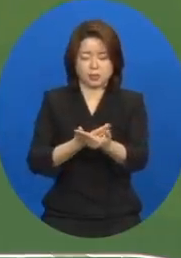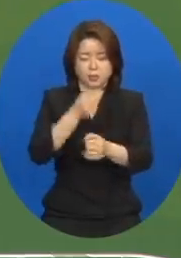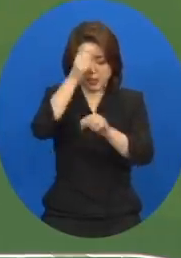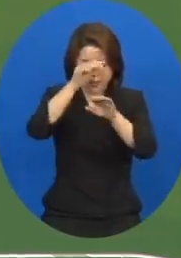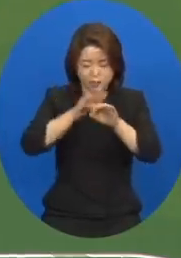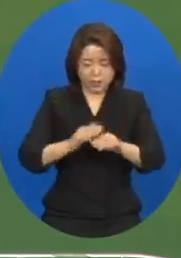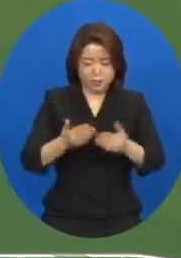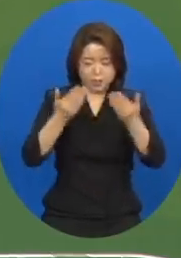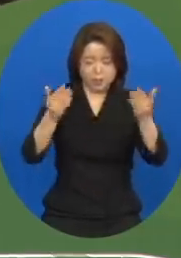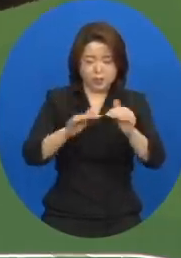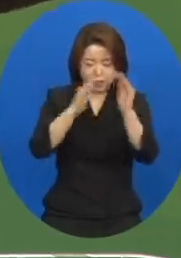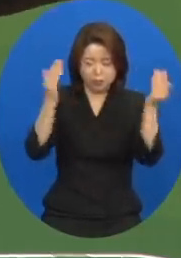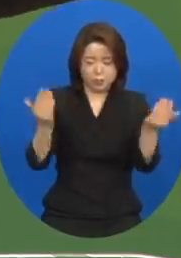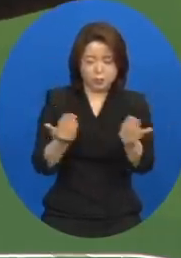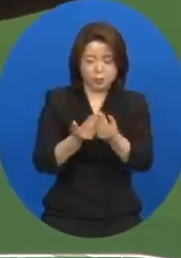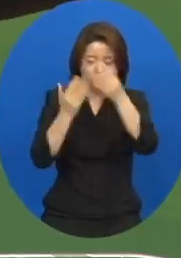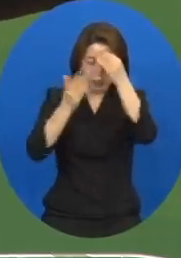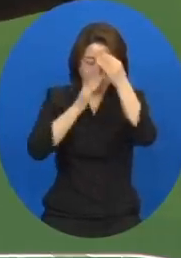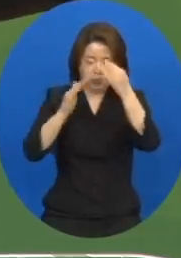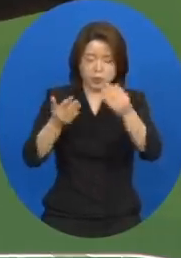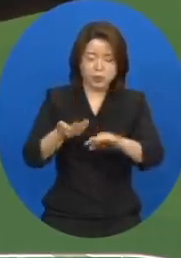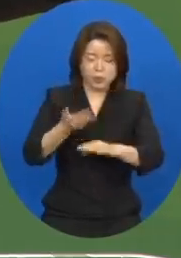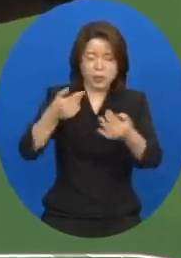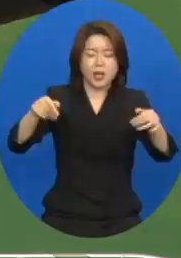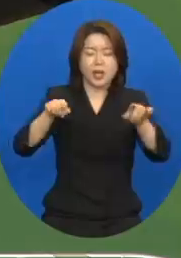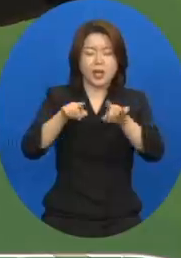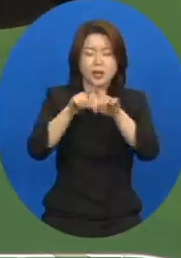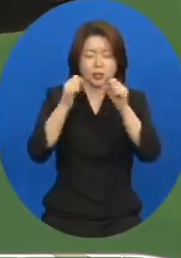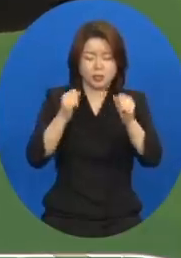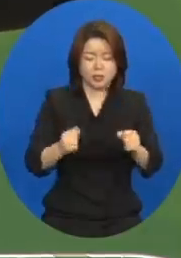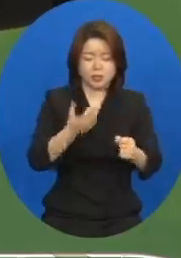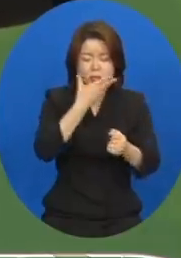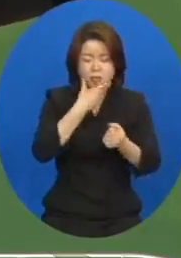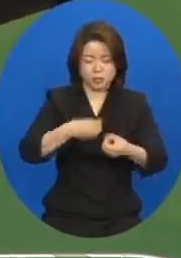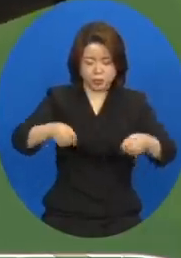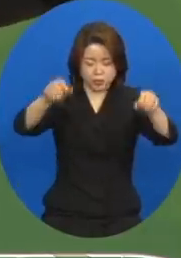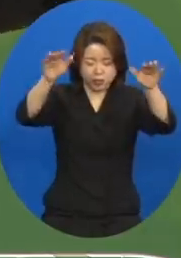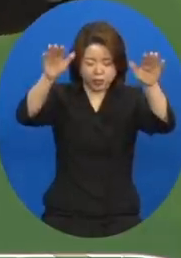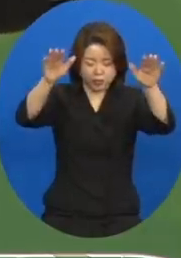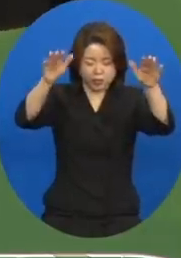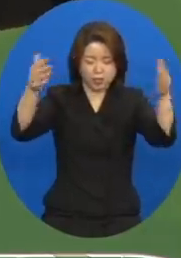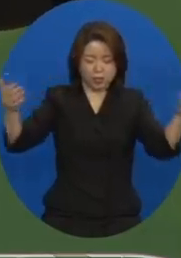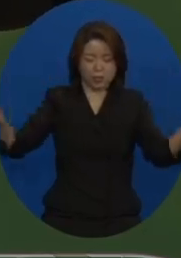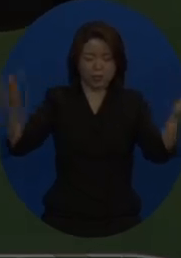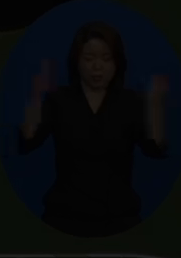예배하는 모든 성도들과 함께 하시기를 축원하옵나이다. 아멘.